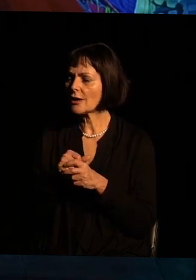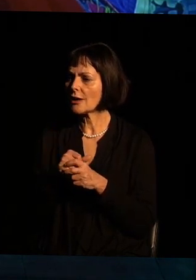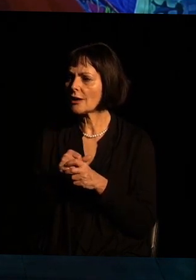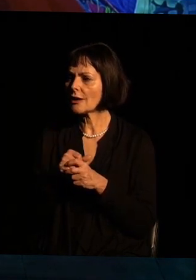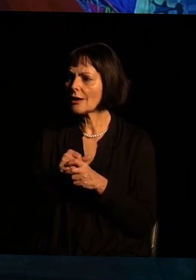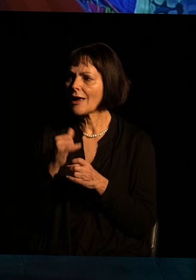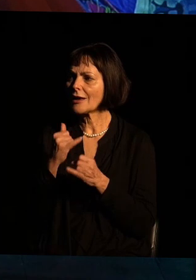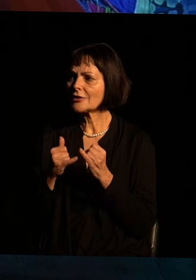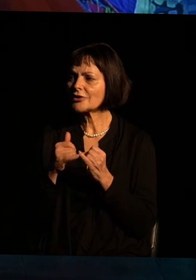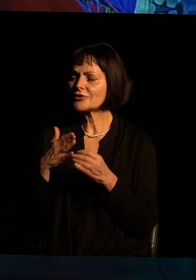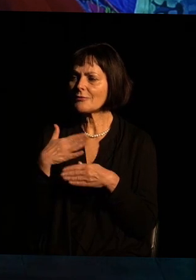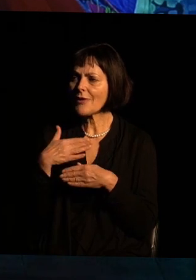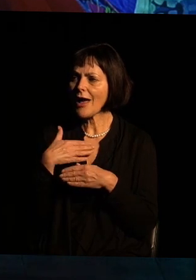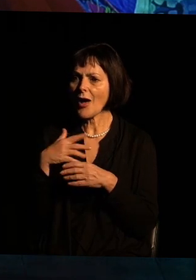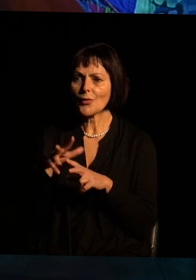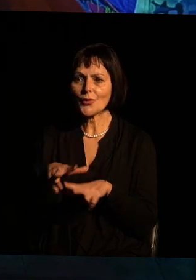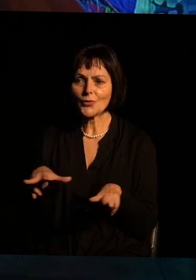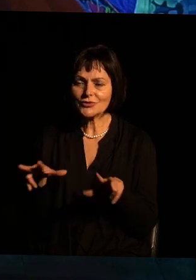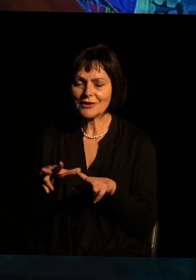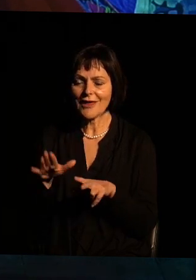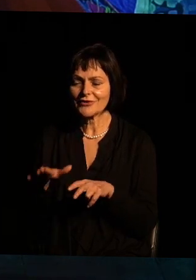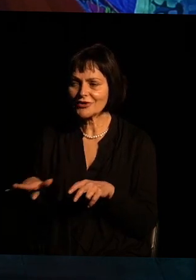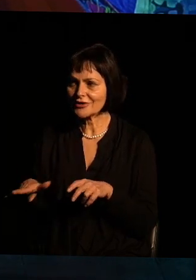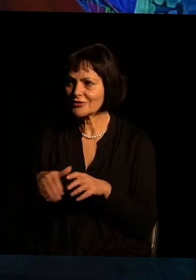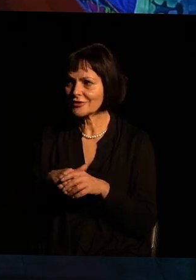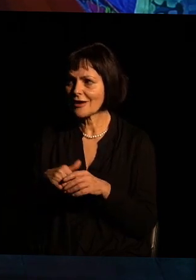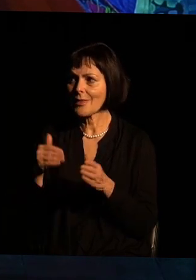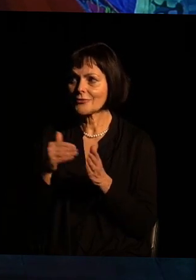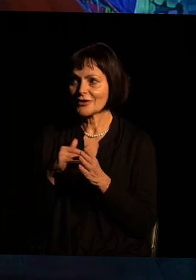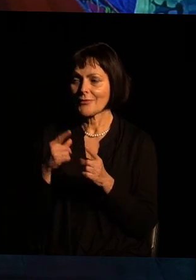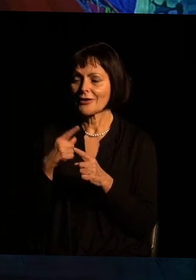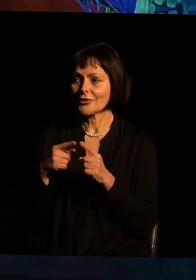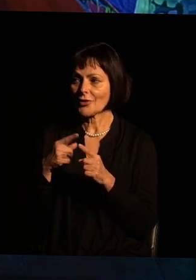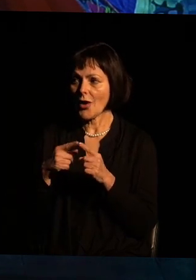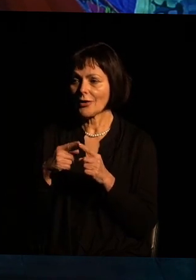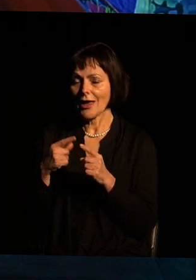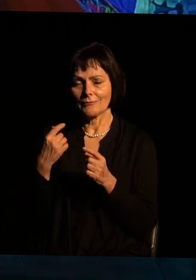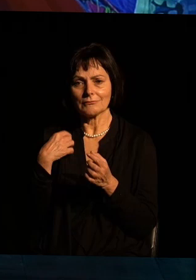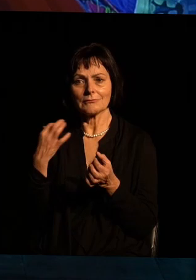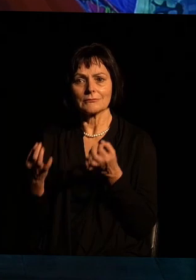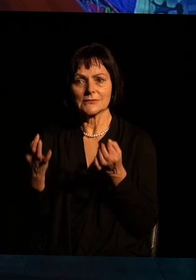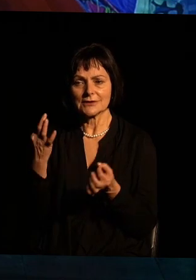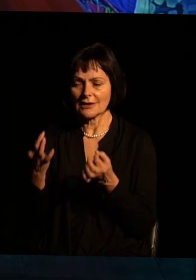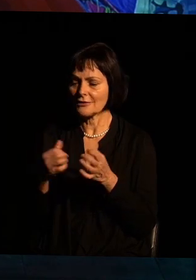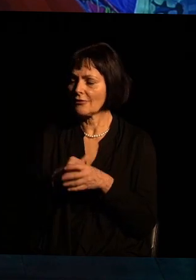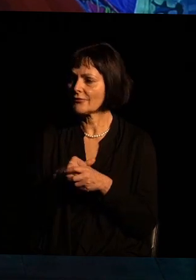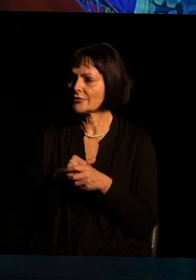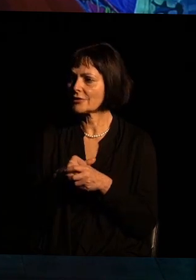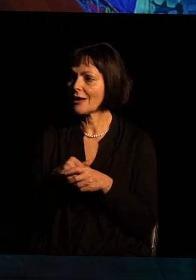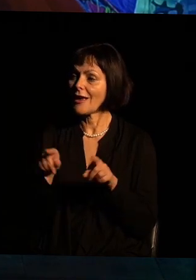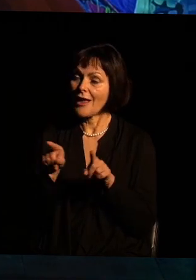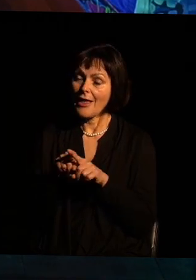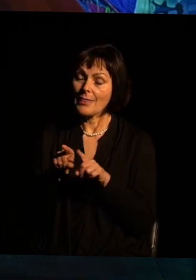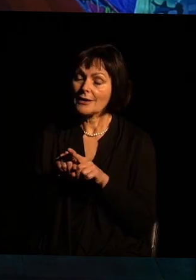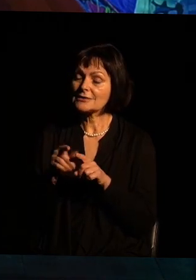szczególnie jak się ma już rodzinę, dzieci, to trzeba troszeczkę już rozważniej do tego wszystkiego podchodzić. No i tak też